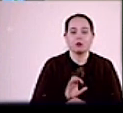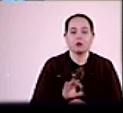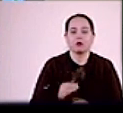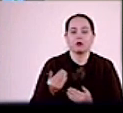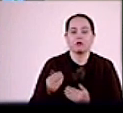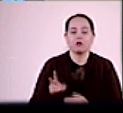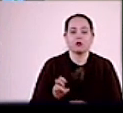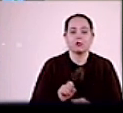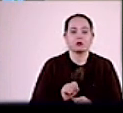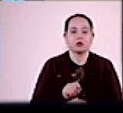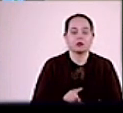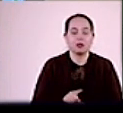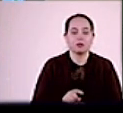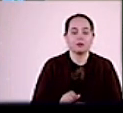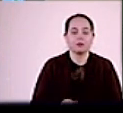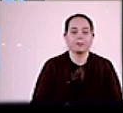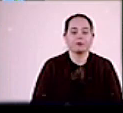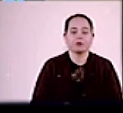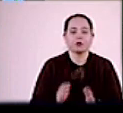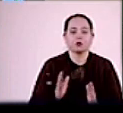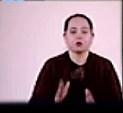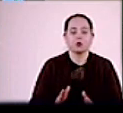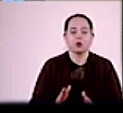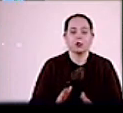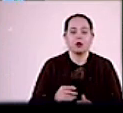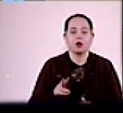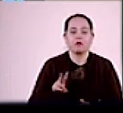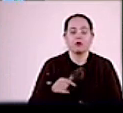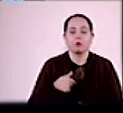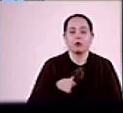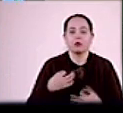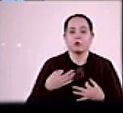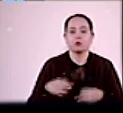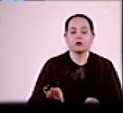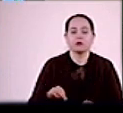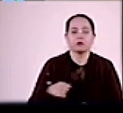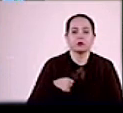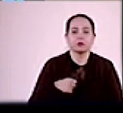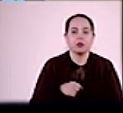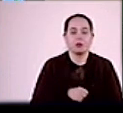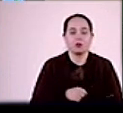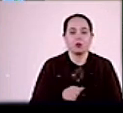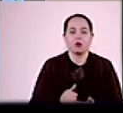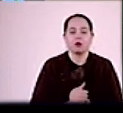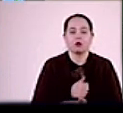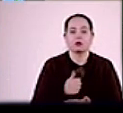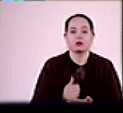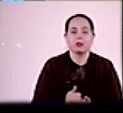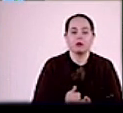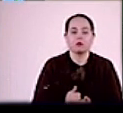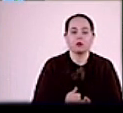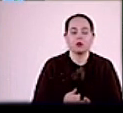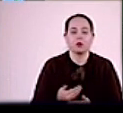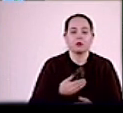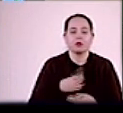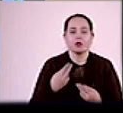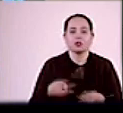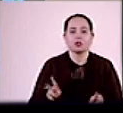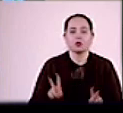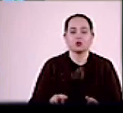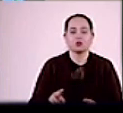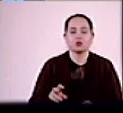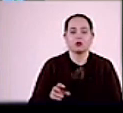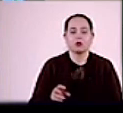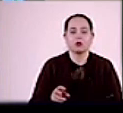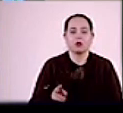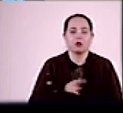его на задание. «Только вы меня пустите в самую, в главную. Мне не нужно